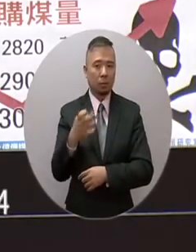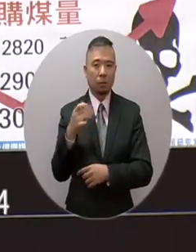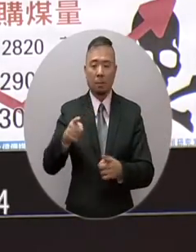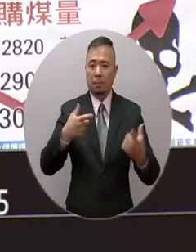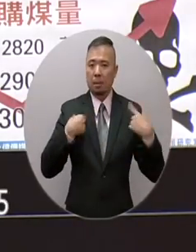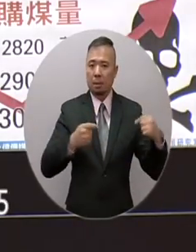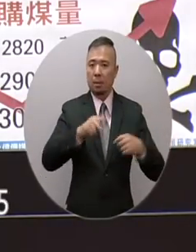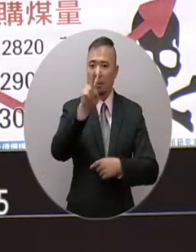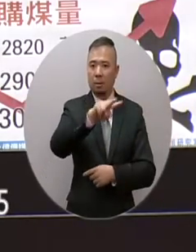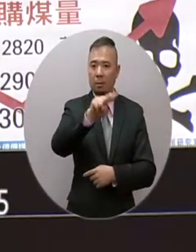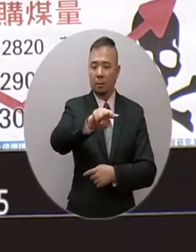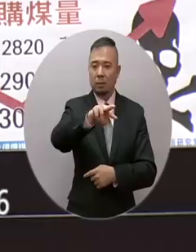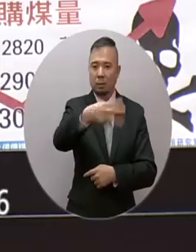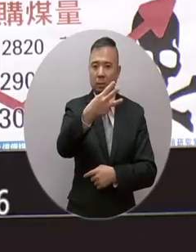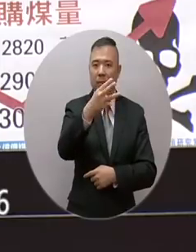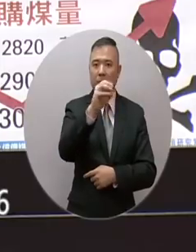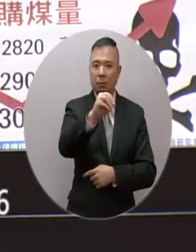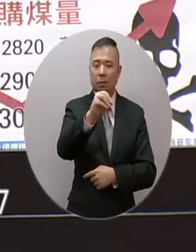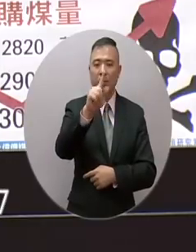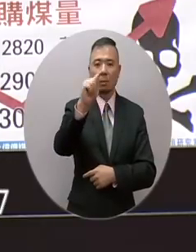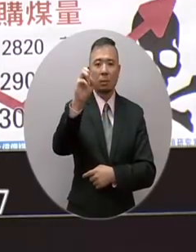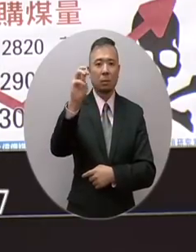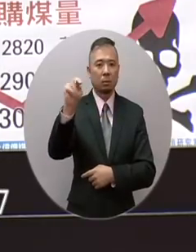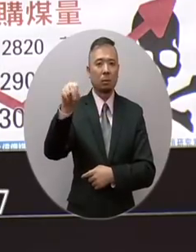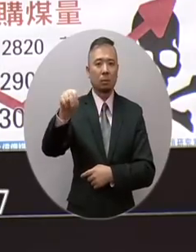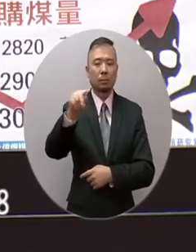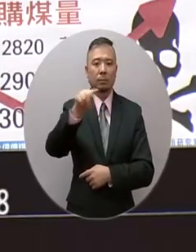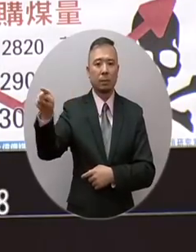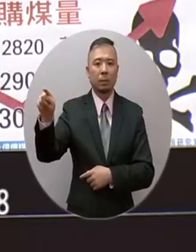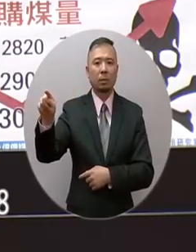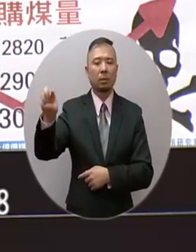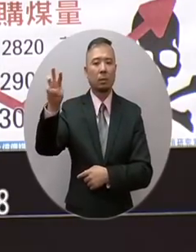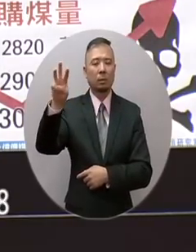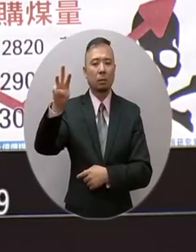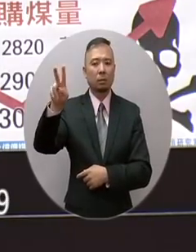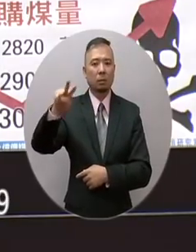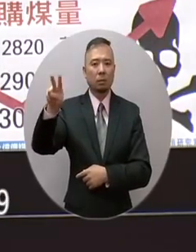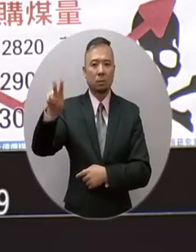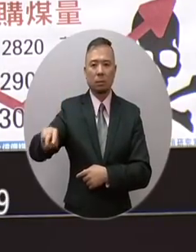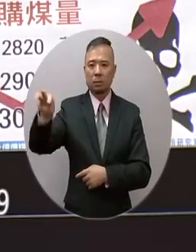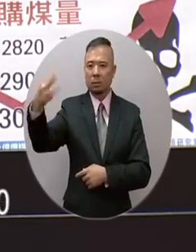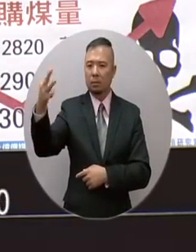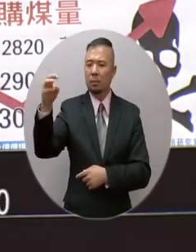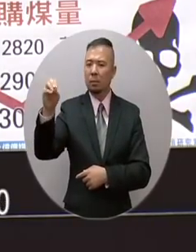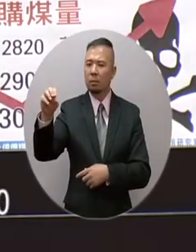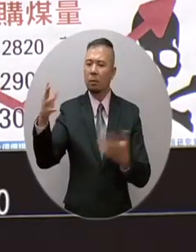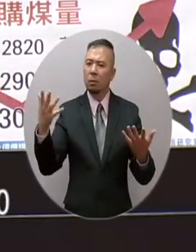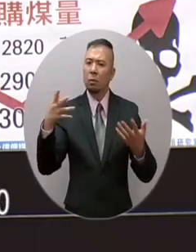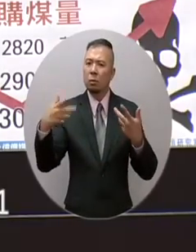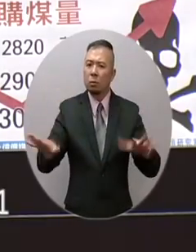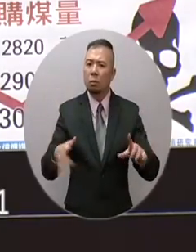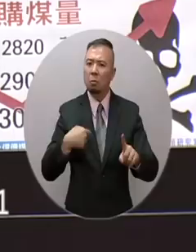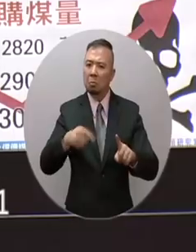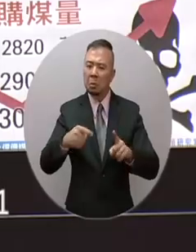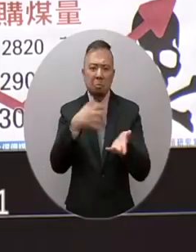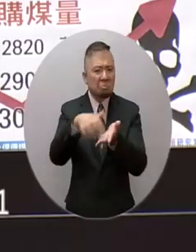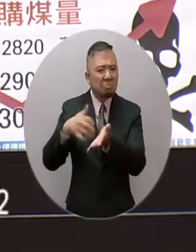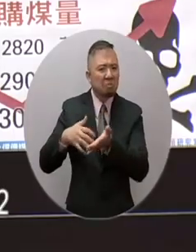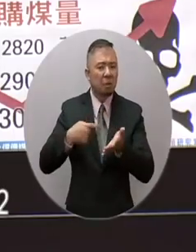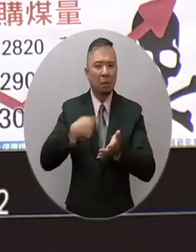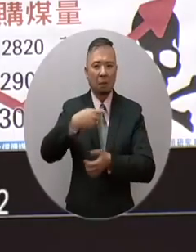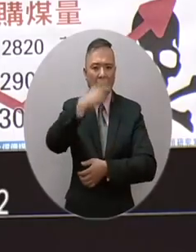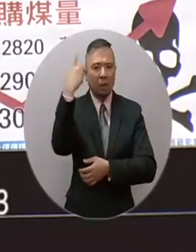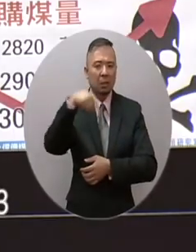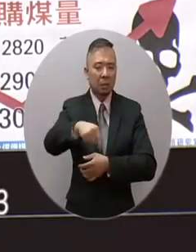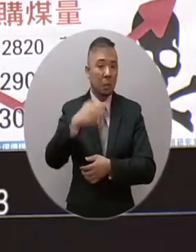2800万吨2900多到3000万吨，所以从这里看我们就可以清楚的知道说燃煤的比例是不会下降